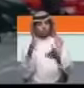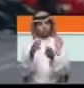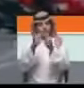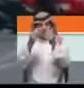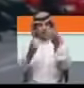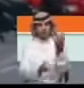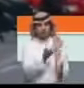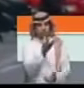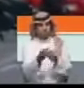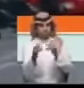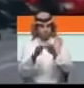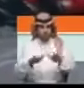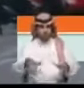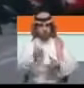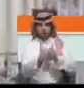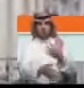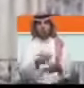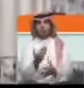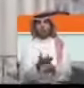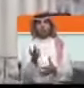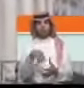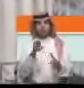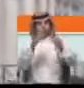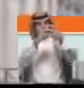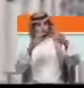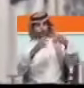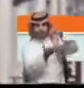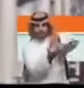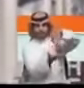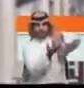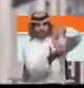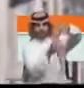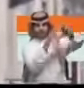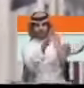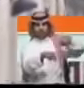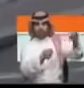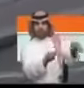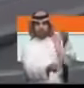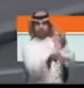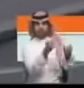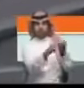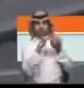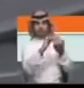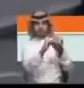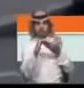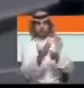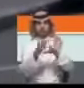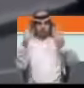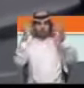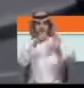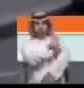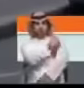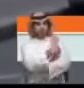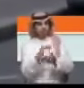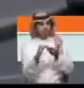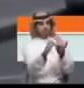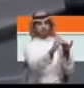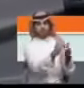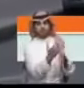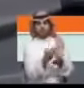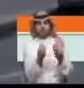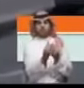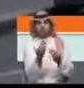الناجم عن الانفجار وإجلاء عدد من سكان المبنى، فيما عالجت فرق الإسعاف المصابين وقالت إن 9 منهم